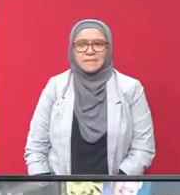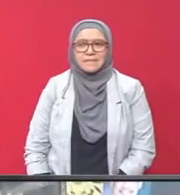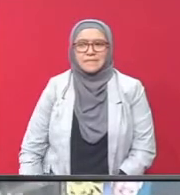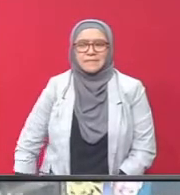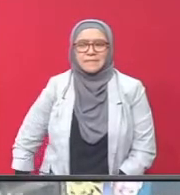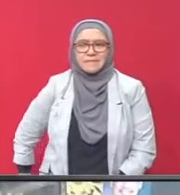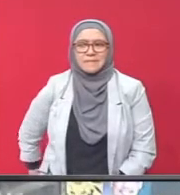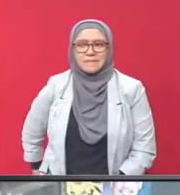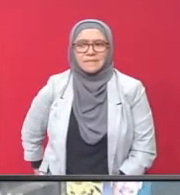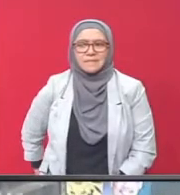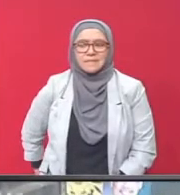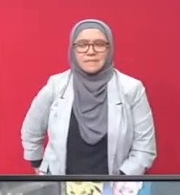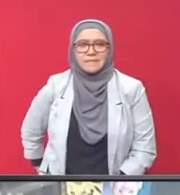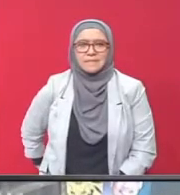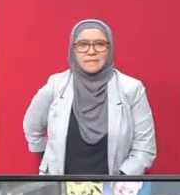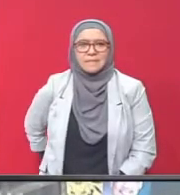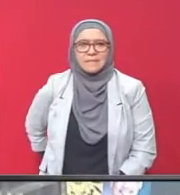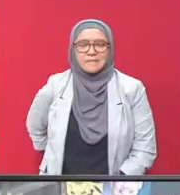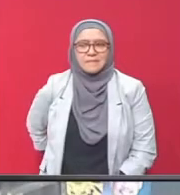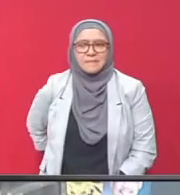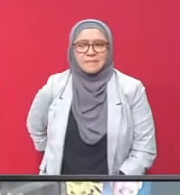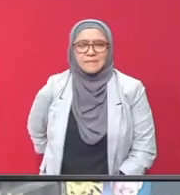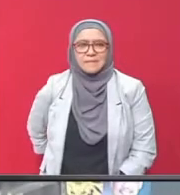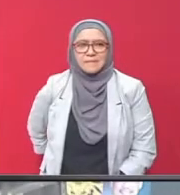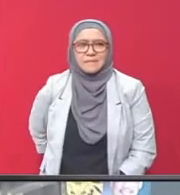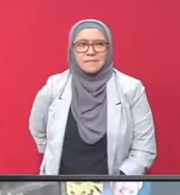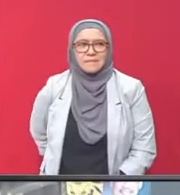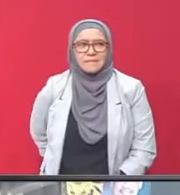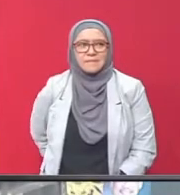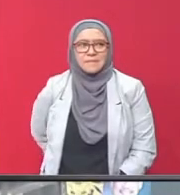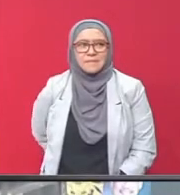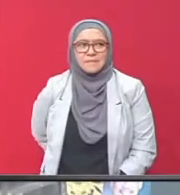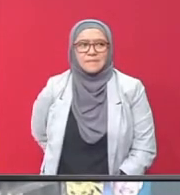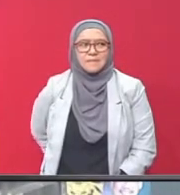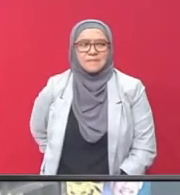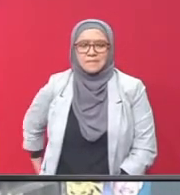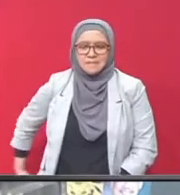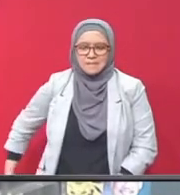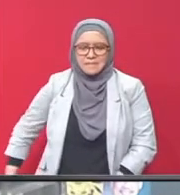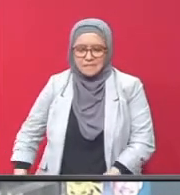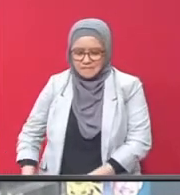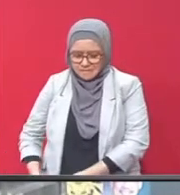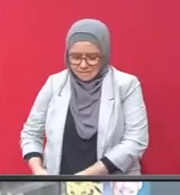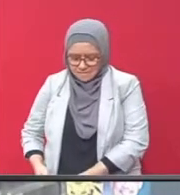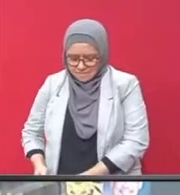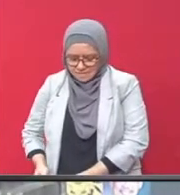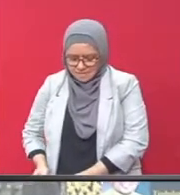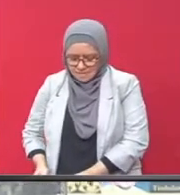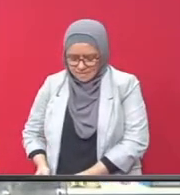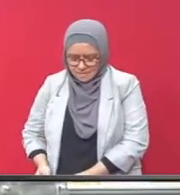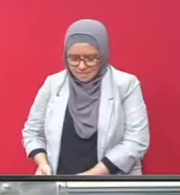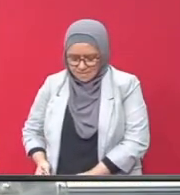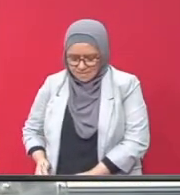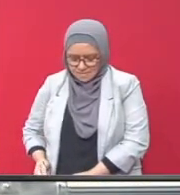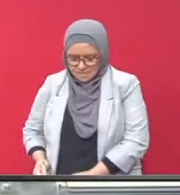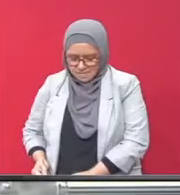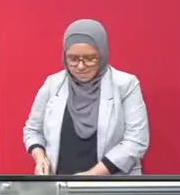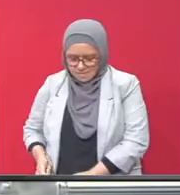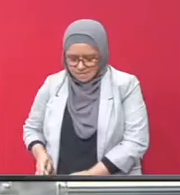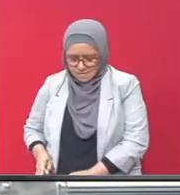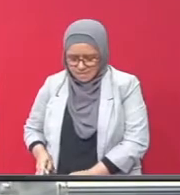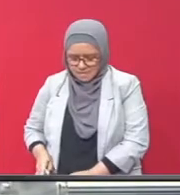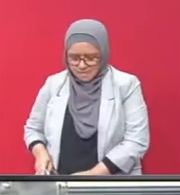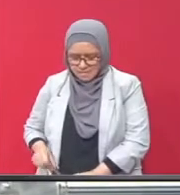jumlah majikan yang perlu dikenal pasti y Tony petualang untuk makluman dewan yang mulia ini